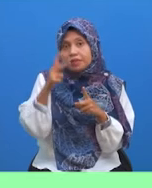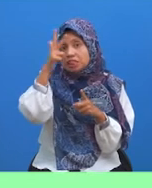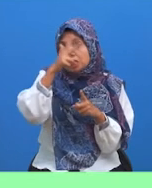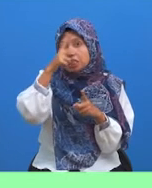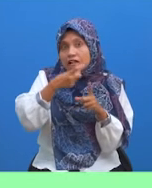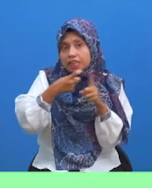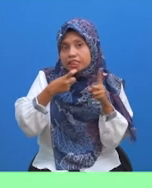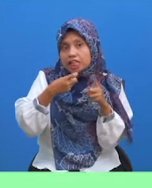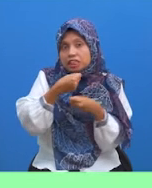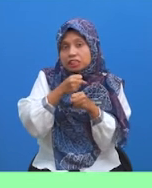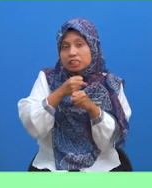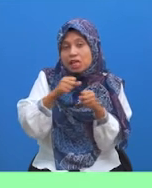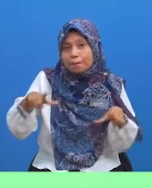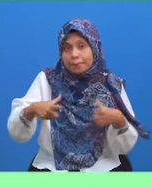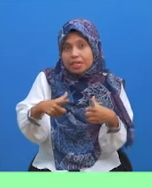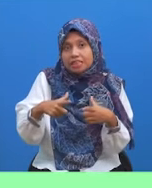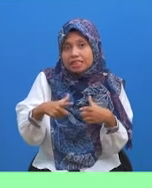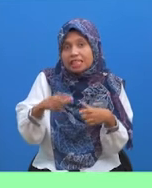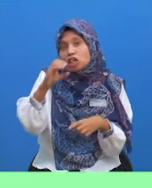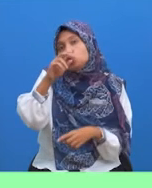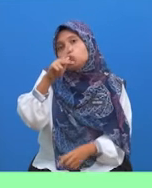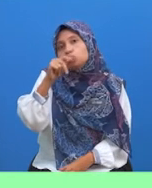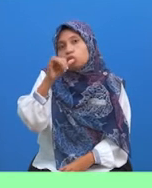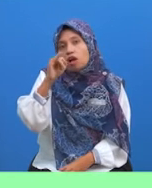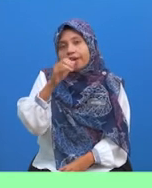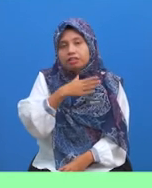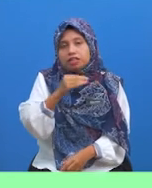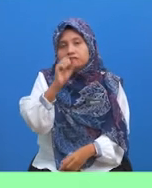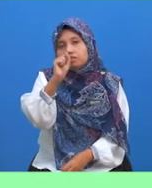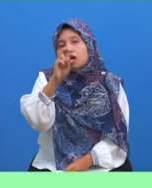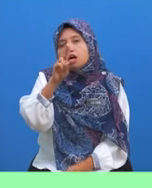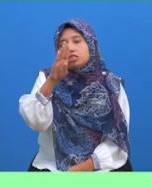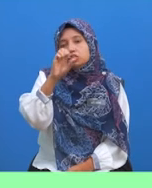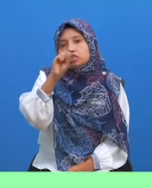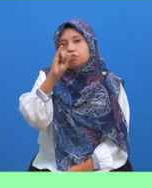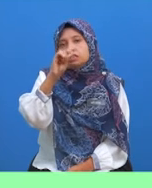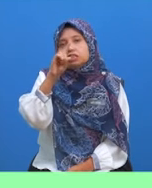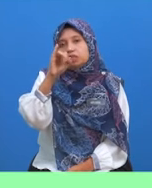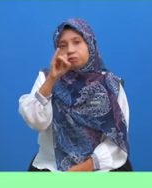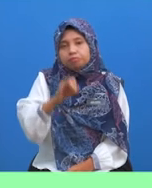itu pada Kerajaan dari segi pelaksanaan khairin dan subsidi